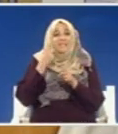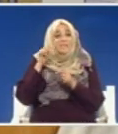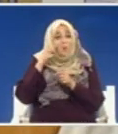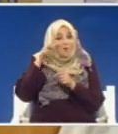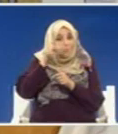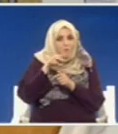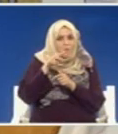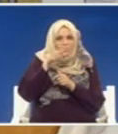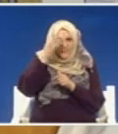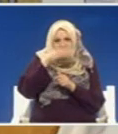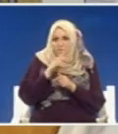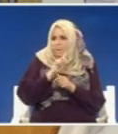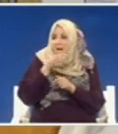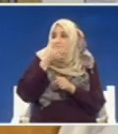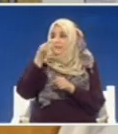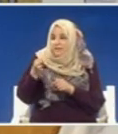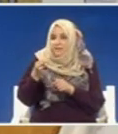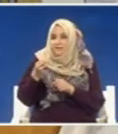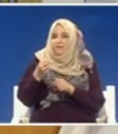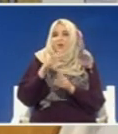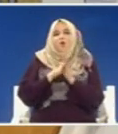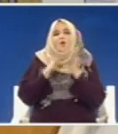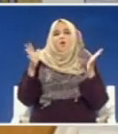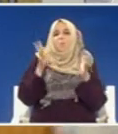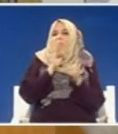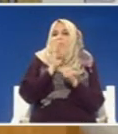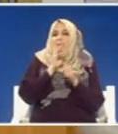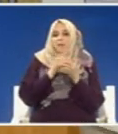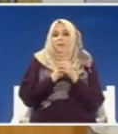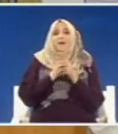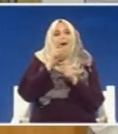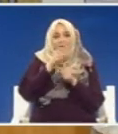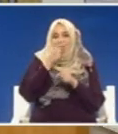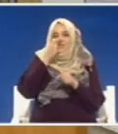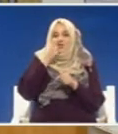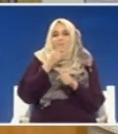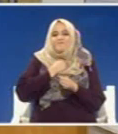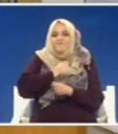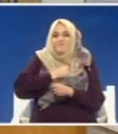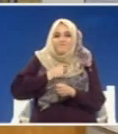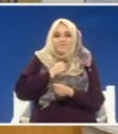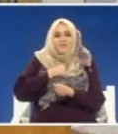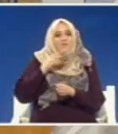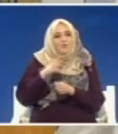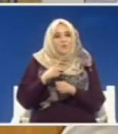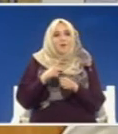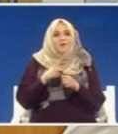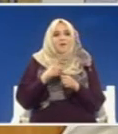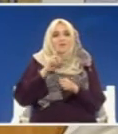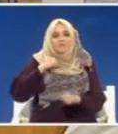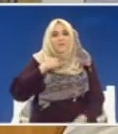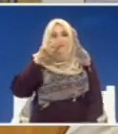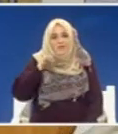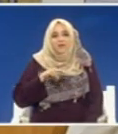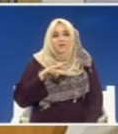ورأيت ولم تبلغي فساد كبير، عندئذ تشعرين الألم ووخز الضمير